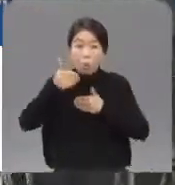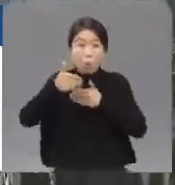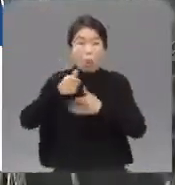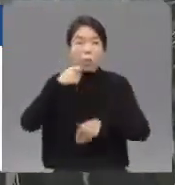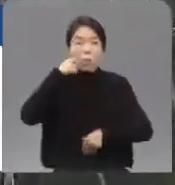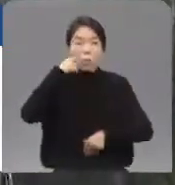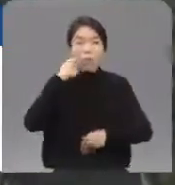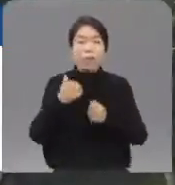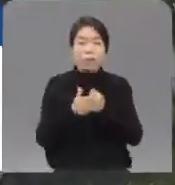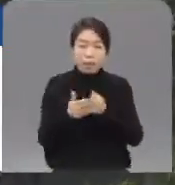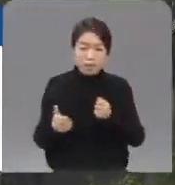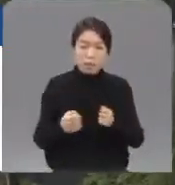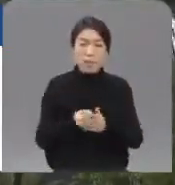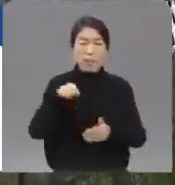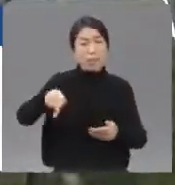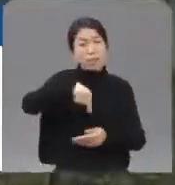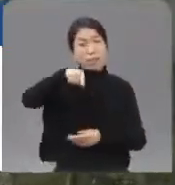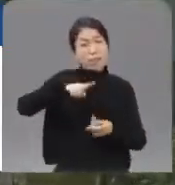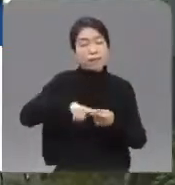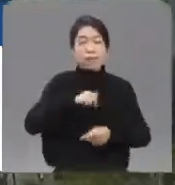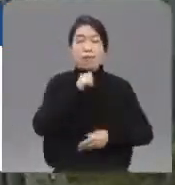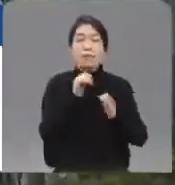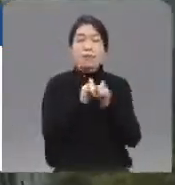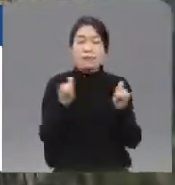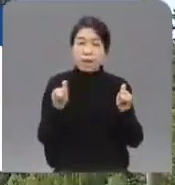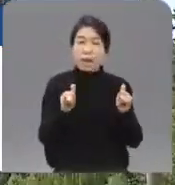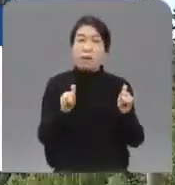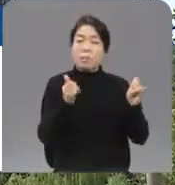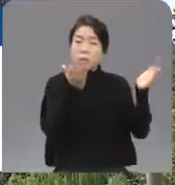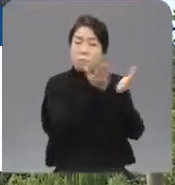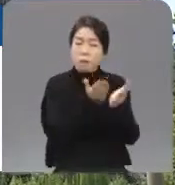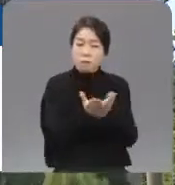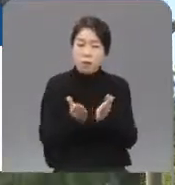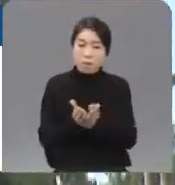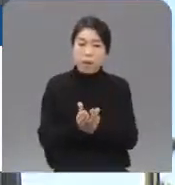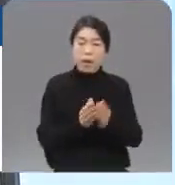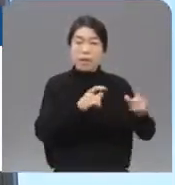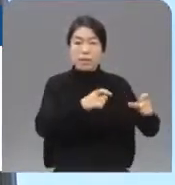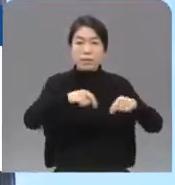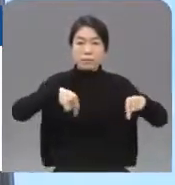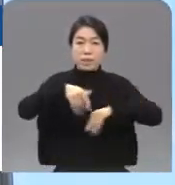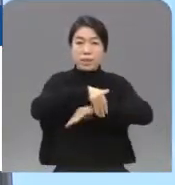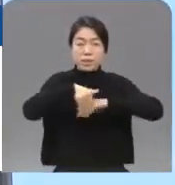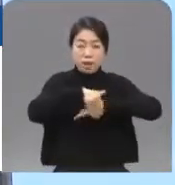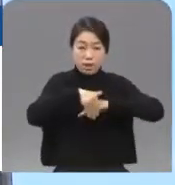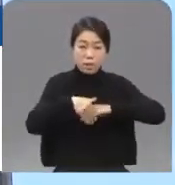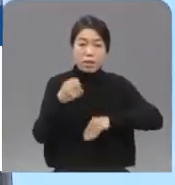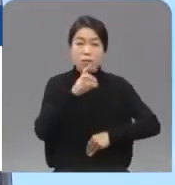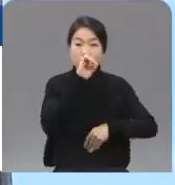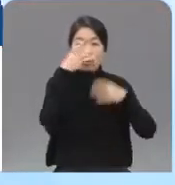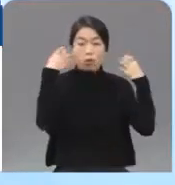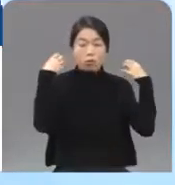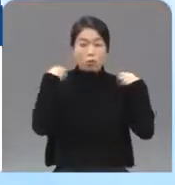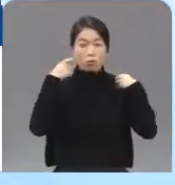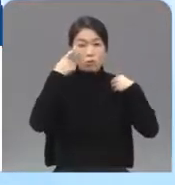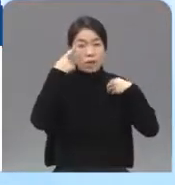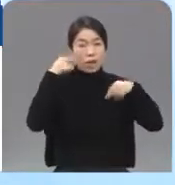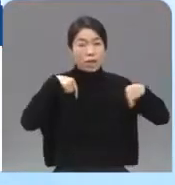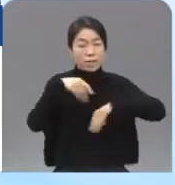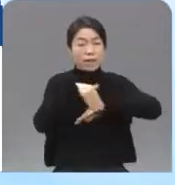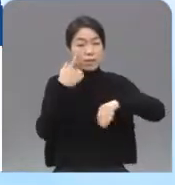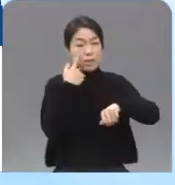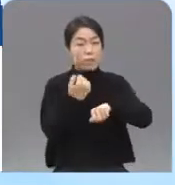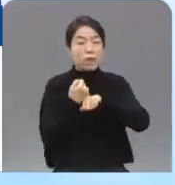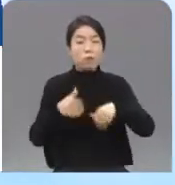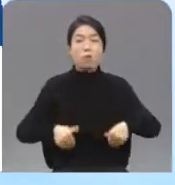않거든요 그래서 이러한 부분에서 계층들의 맞는 그런 지역별 정책 그리고 중앙정부에 정책